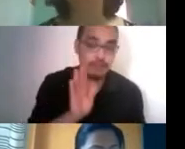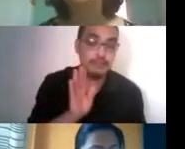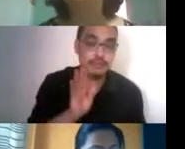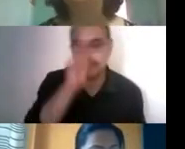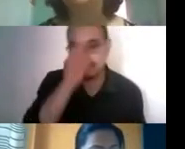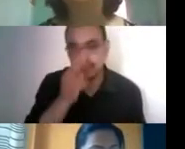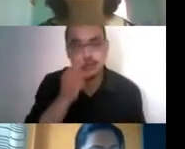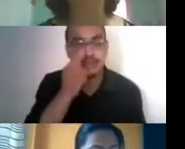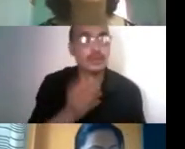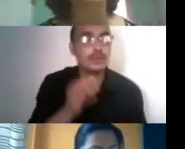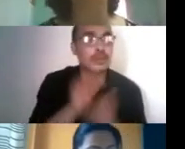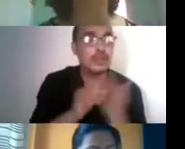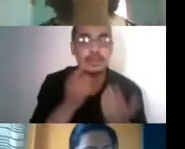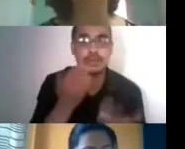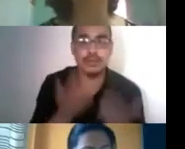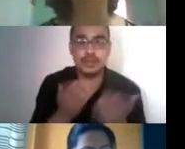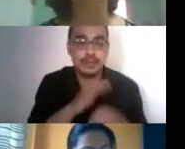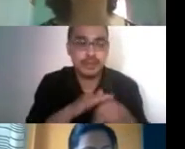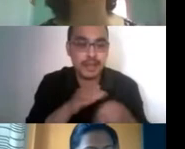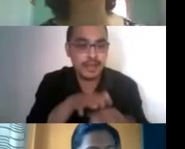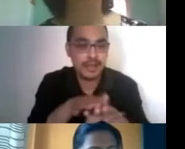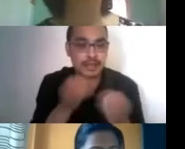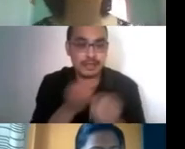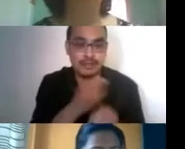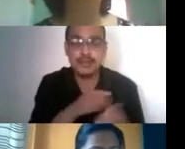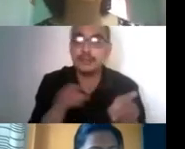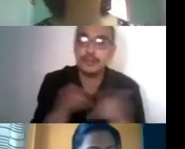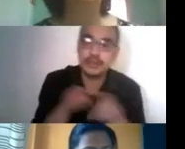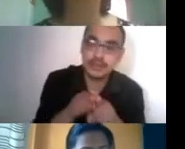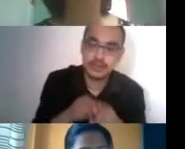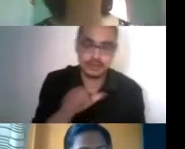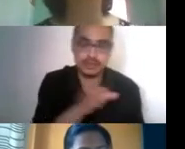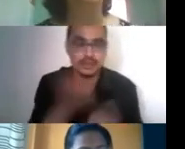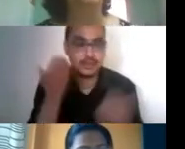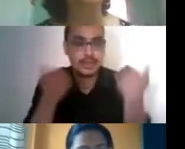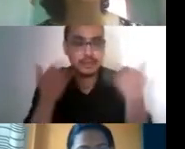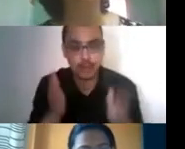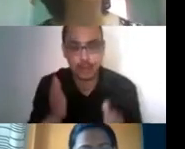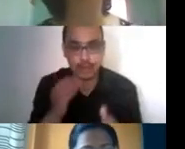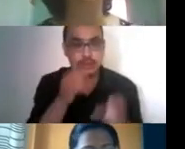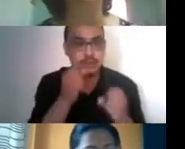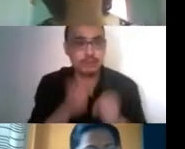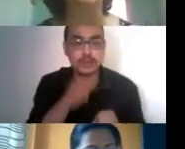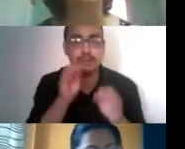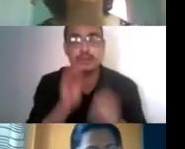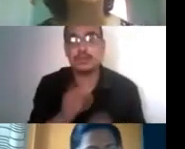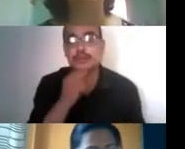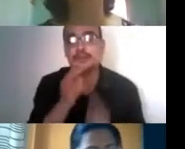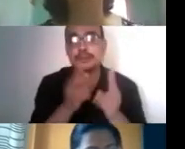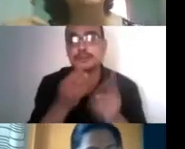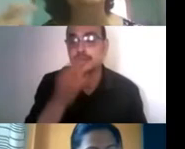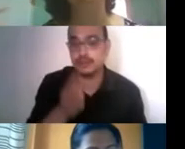कस्तो खालको होला, त्यति माया गर्ने मान्छे हुँदाहुँदै पनि उसले चाहिँ मलाई हिंसा भयो, ऊ त त्यहाँ बस्न नसक्ने भनिरहेको छ। हामीले